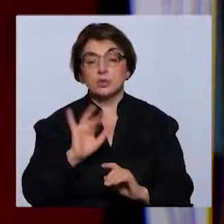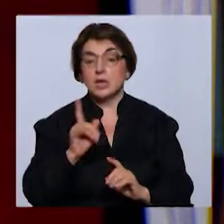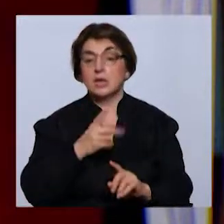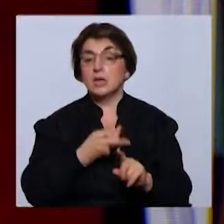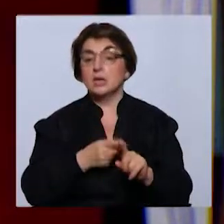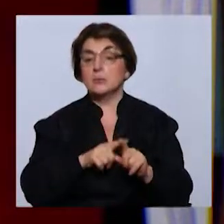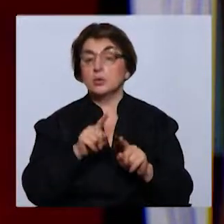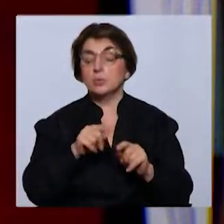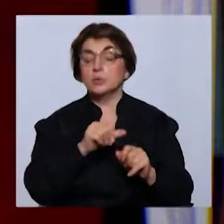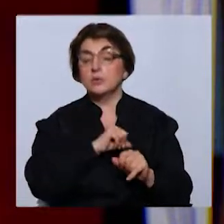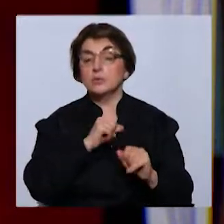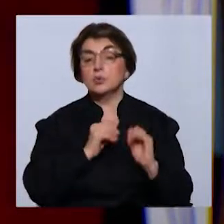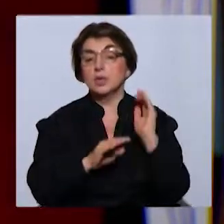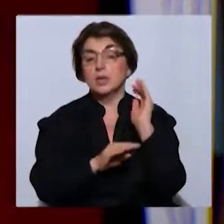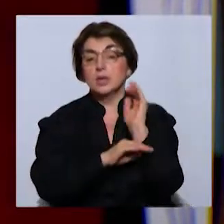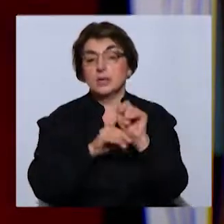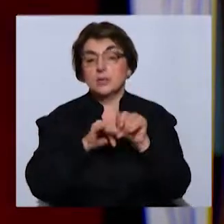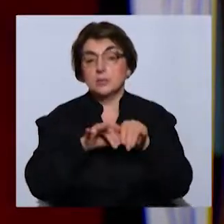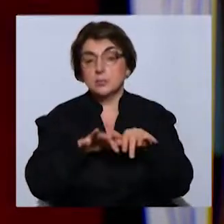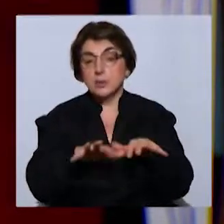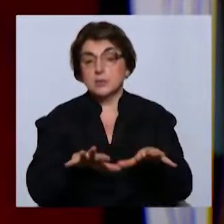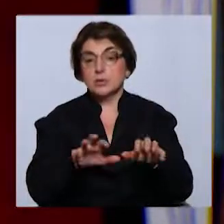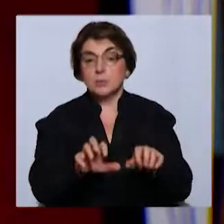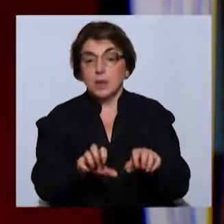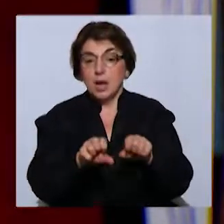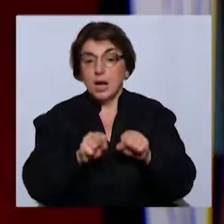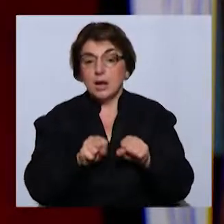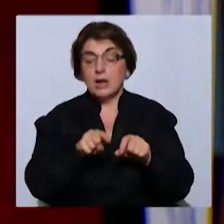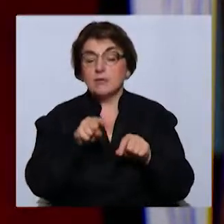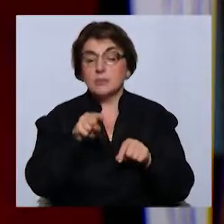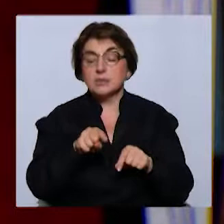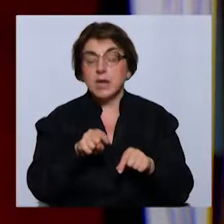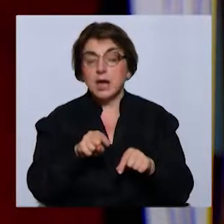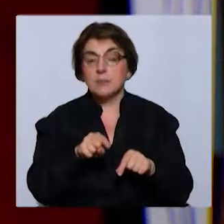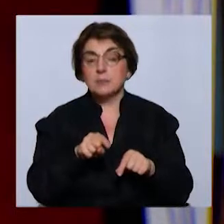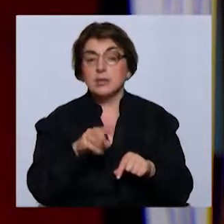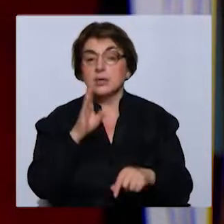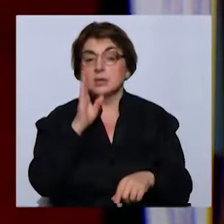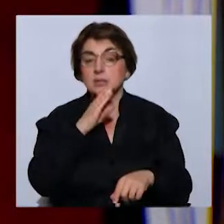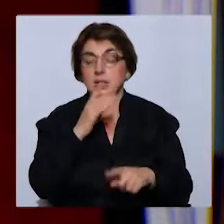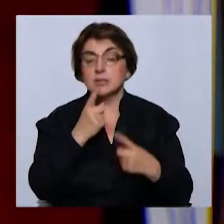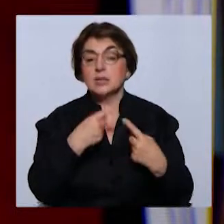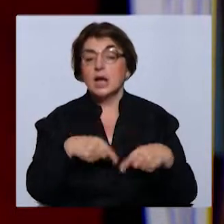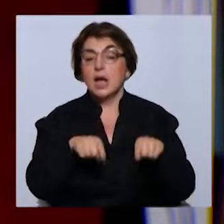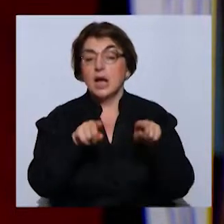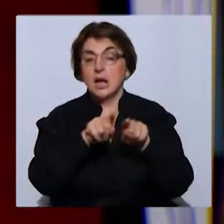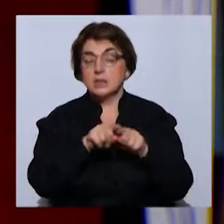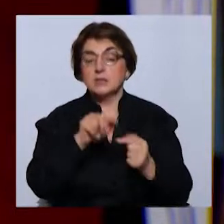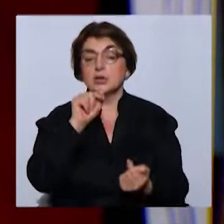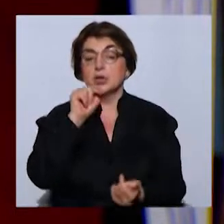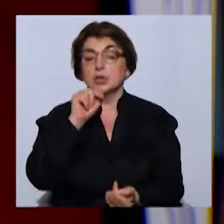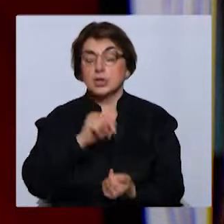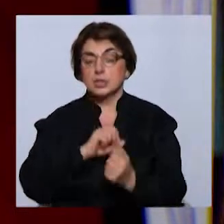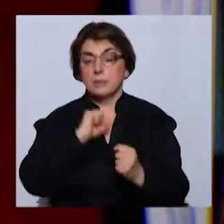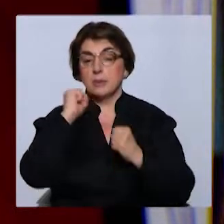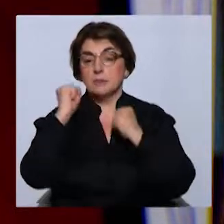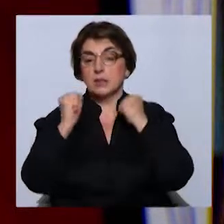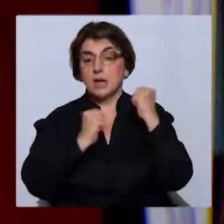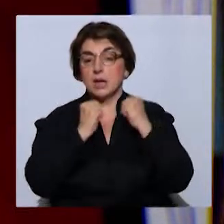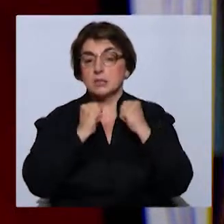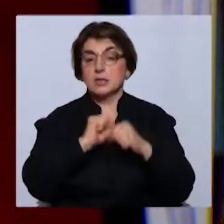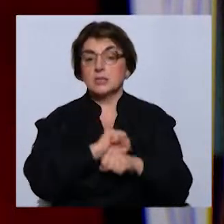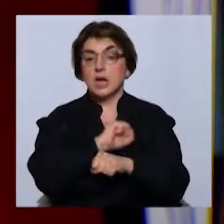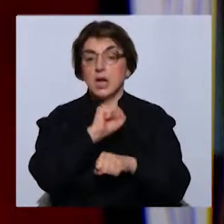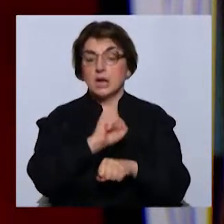ფესვები აკავებს აი ამ წყალს აკავებს ასევე ქარსაც შესაბამისად მაგრამ